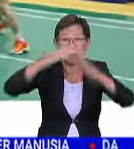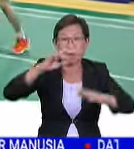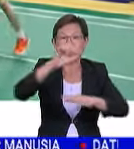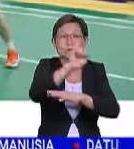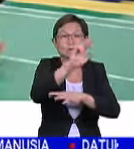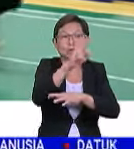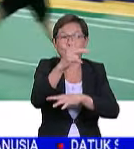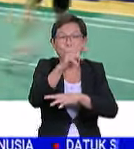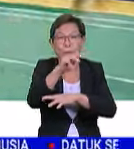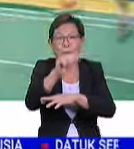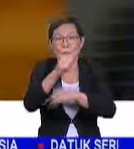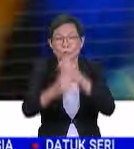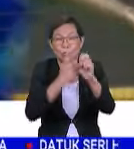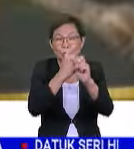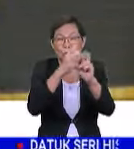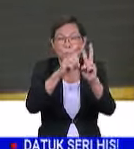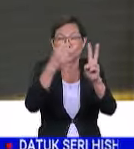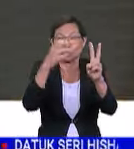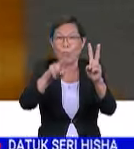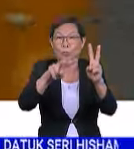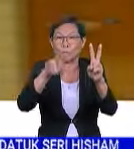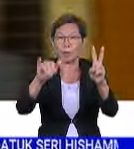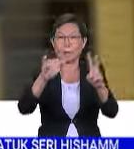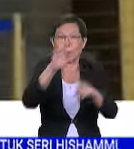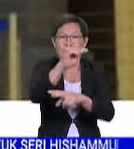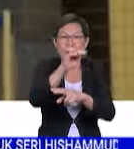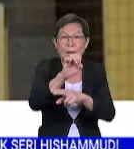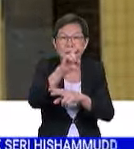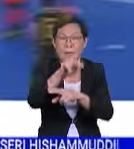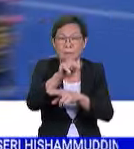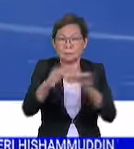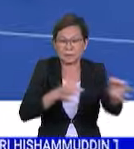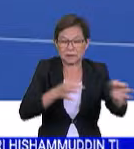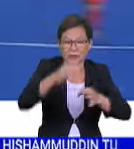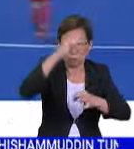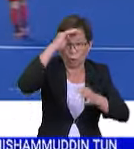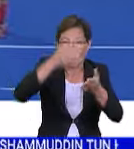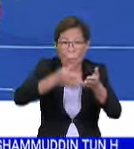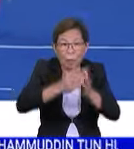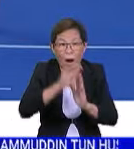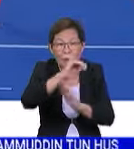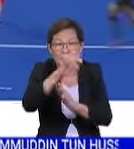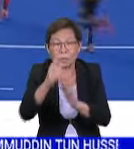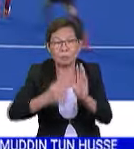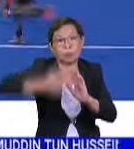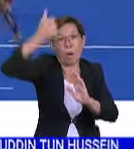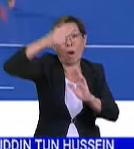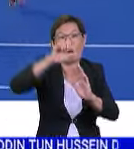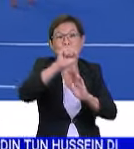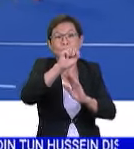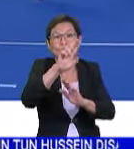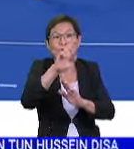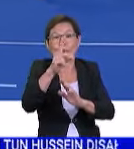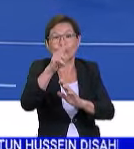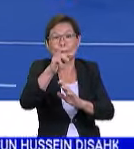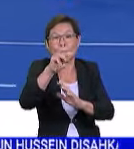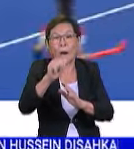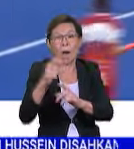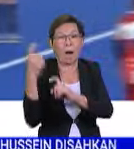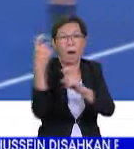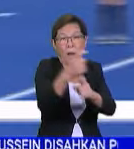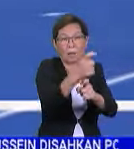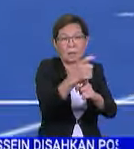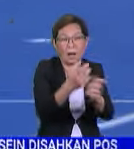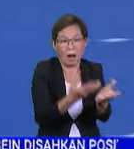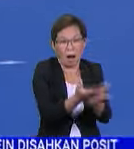Sukma 2026 Thailand pun MSN Jelaskan Joho memohon kepada jawatankuasa cuma Supaya diberikan